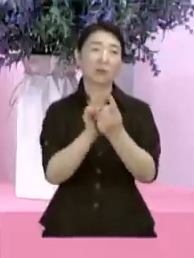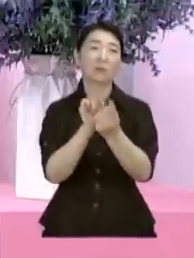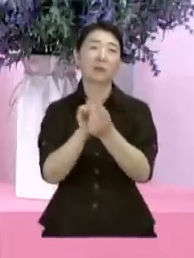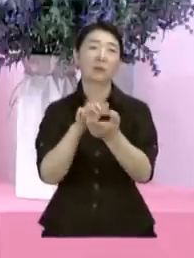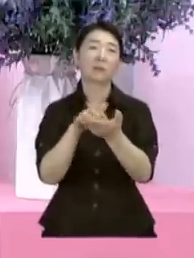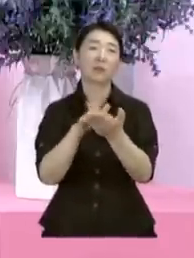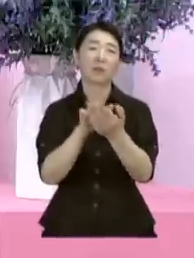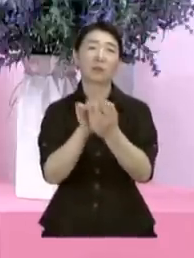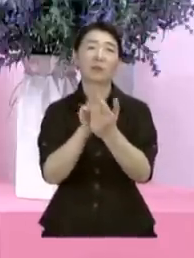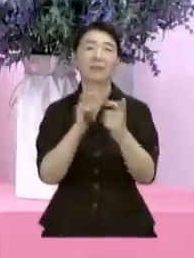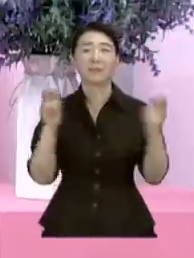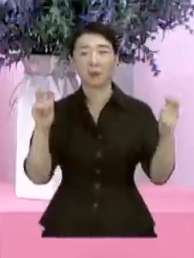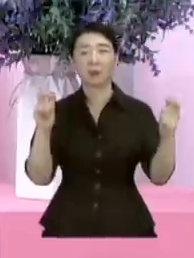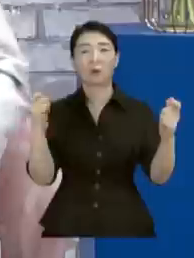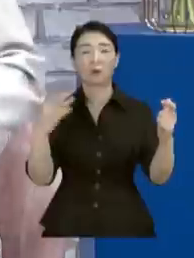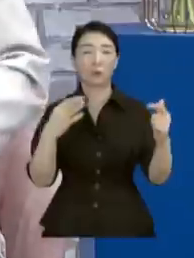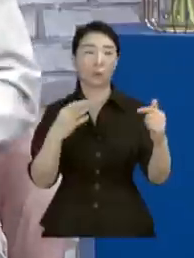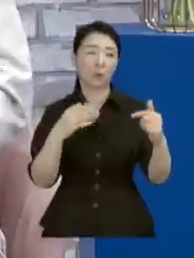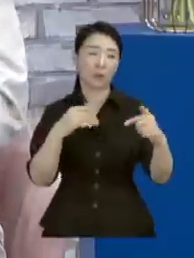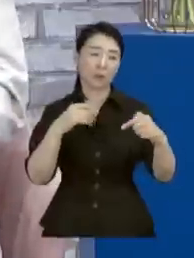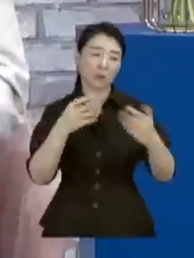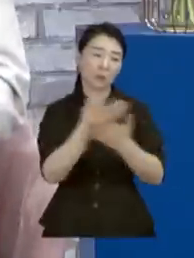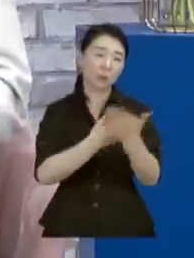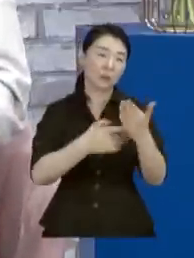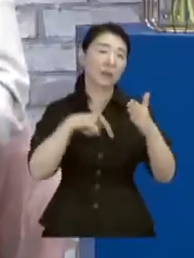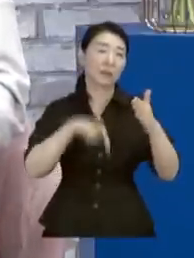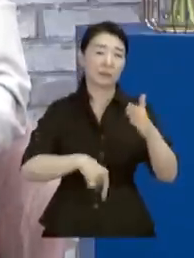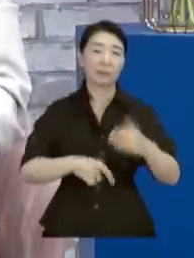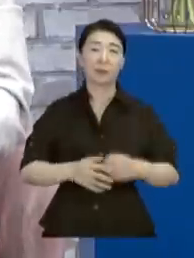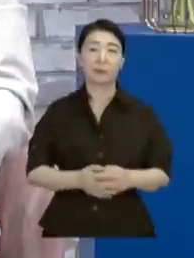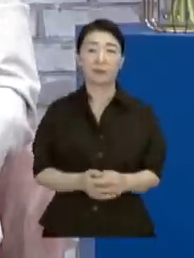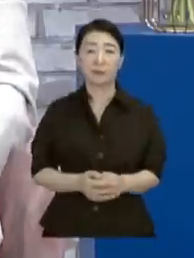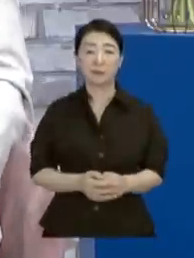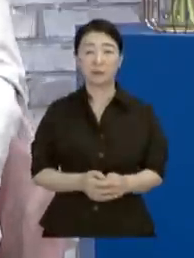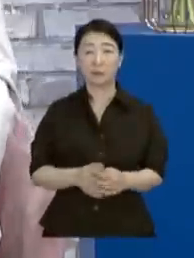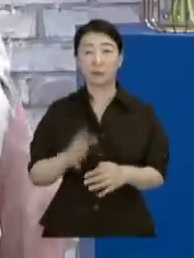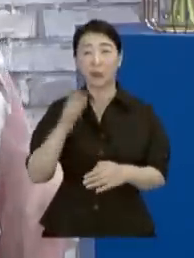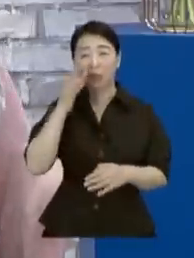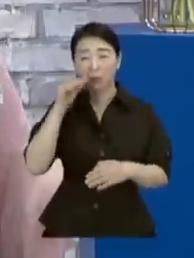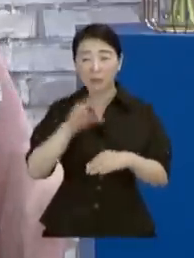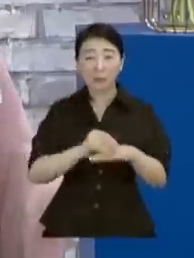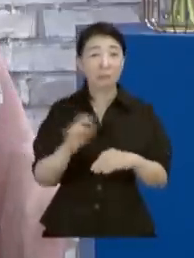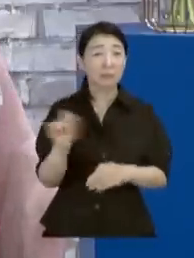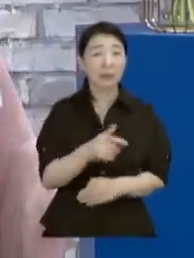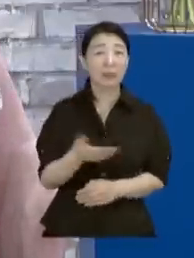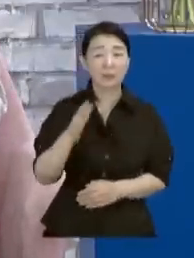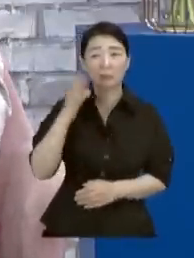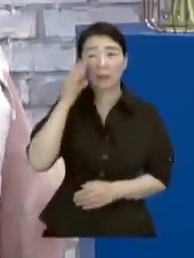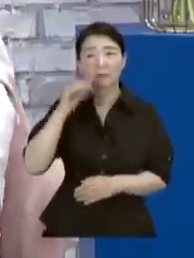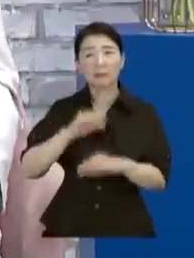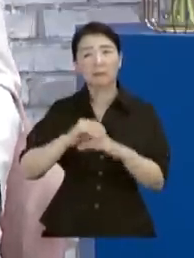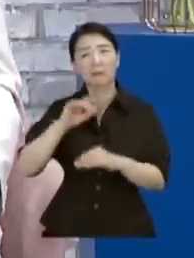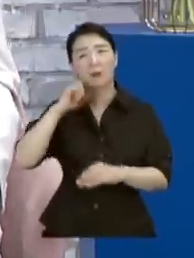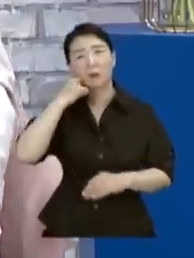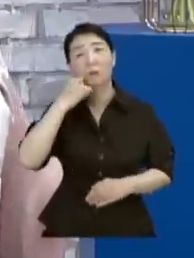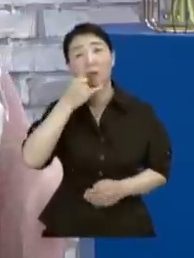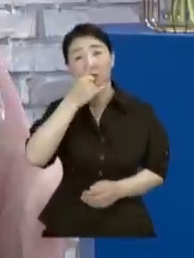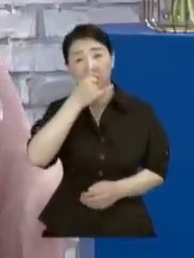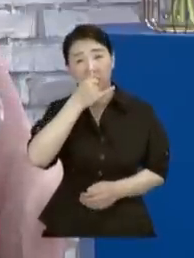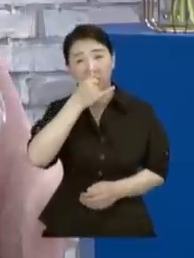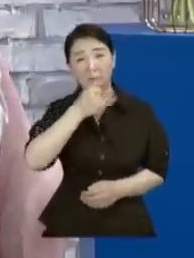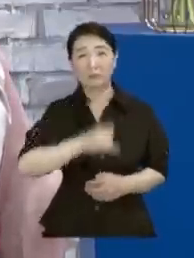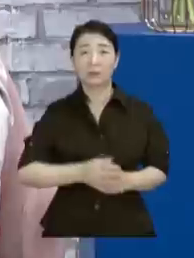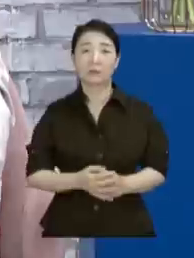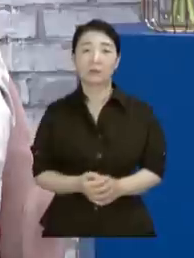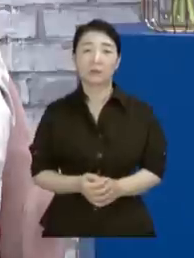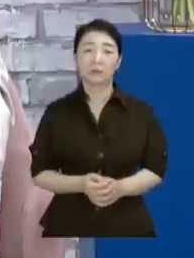이제 교제도 좀 깊어지는. 예. 안 그래도 뭐 적응이 빠르신 분들이 있는가 하면 그렇지, 그렇지. 적응이 안 되시는 분들도 어렵지. 있으니